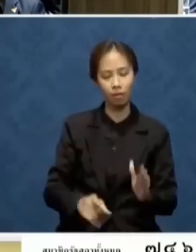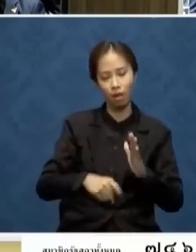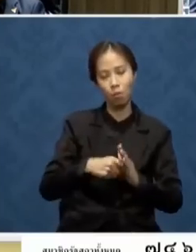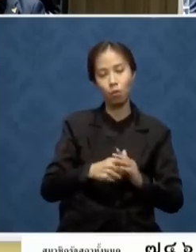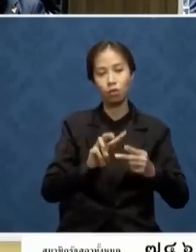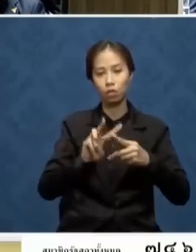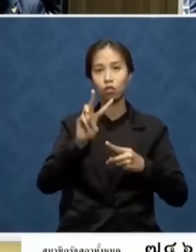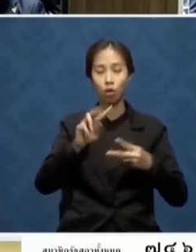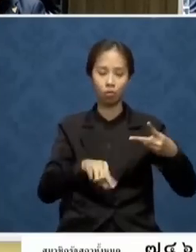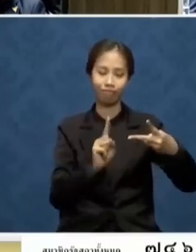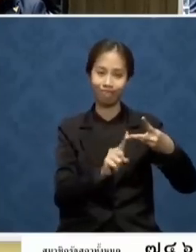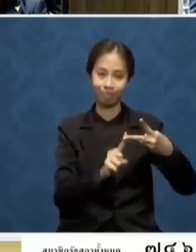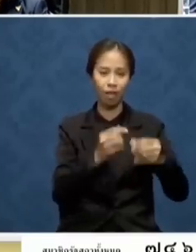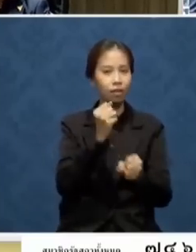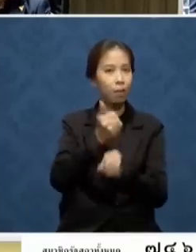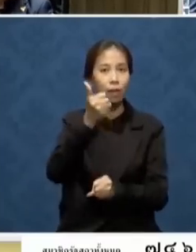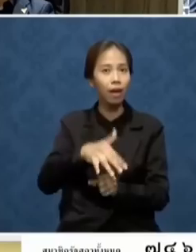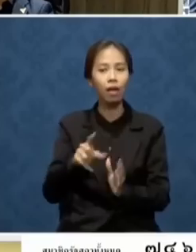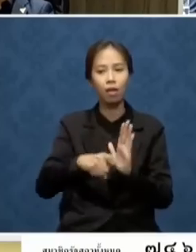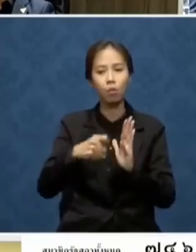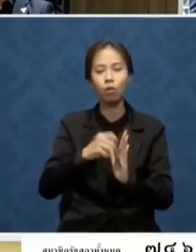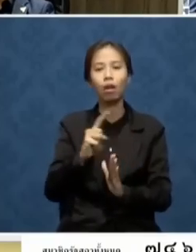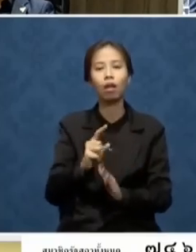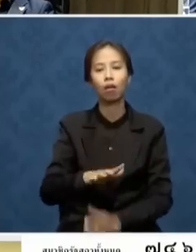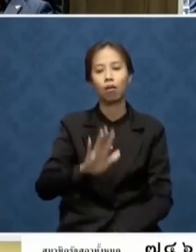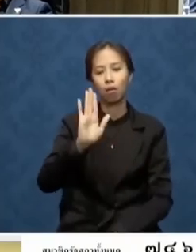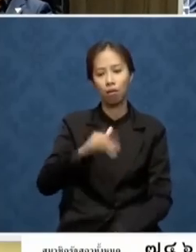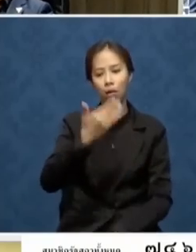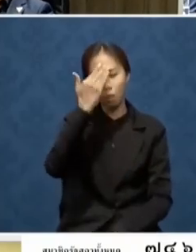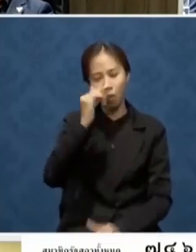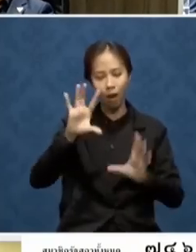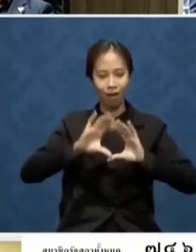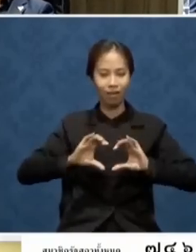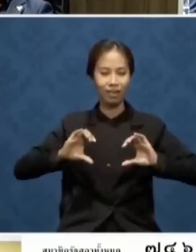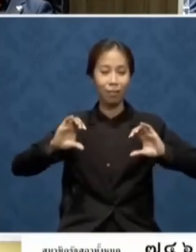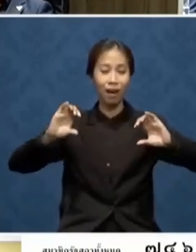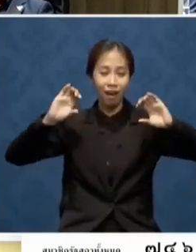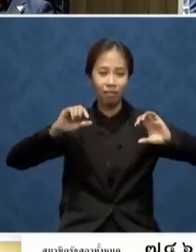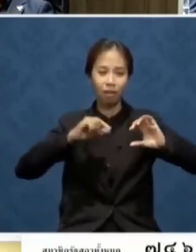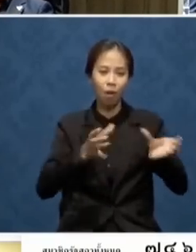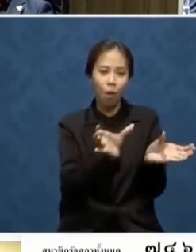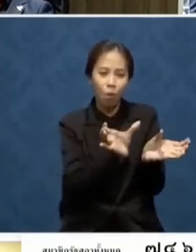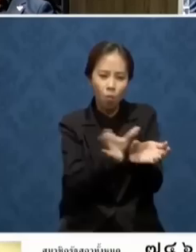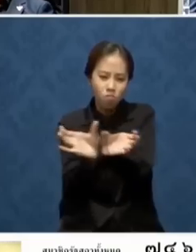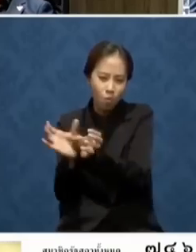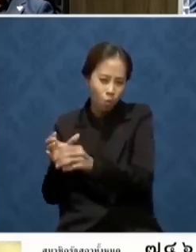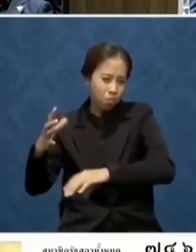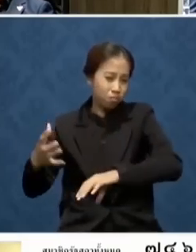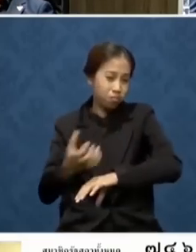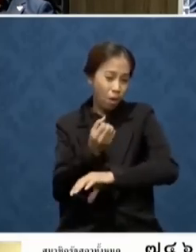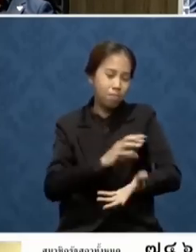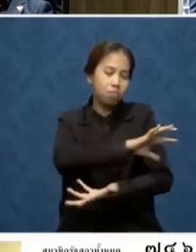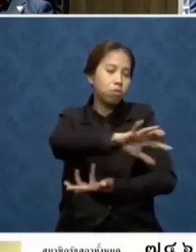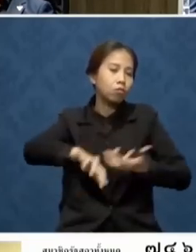2ค่ะที่ทำไม่ได้นะคะก็คือมันเป็นรัฐบาลผสมข้ามขั้วที่นโยบายก็เป็นคนละขั้วเช่นเดียวกัน